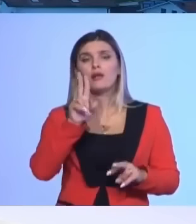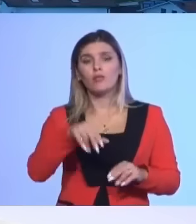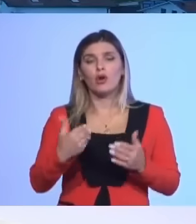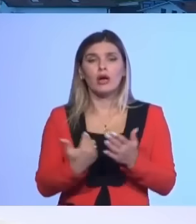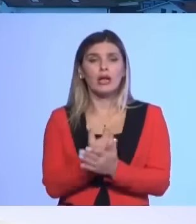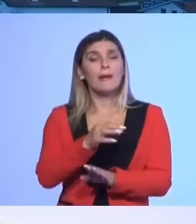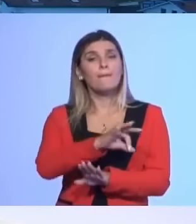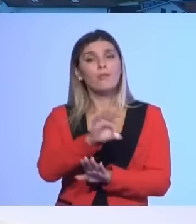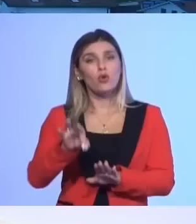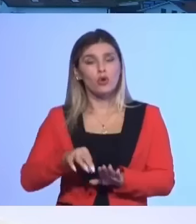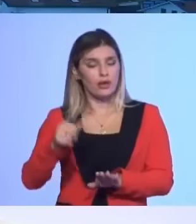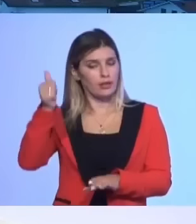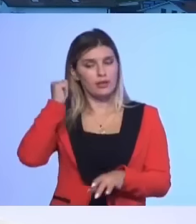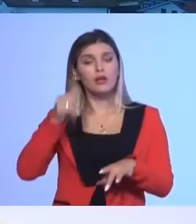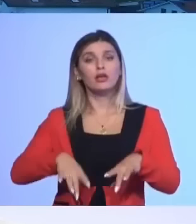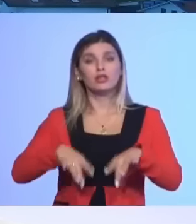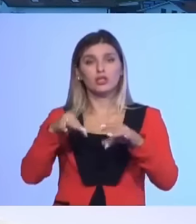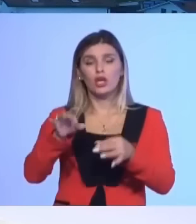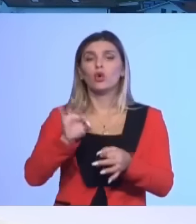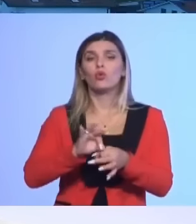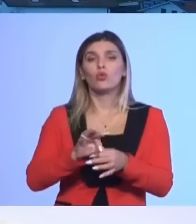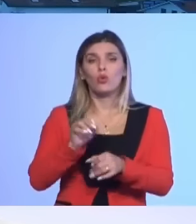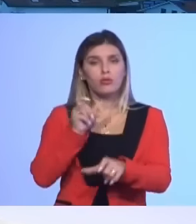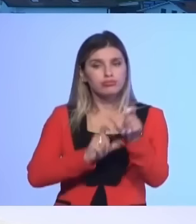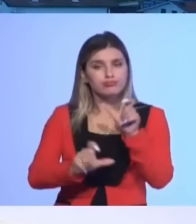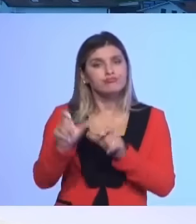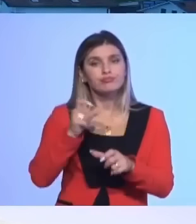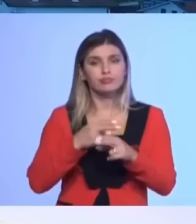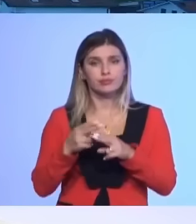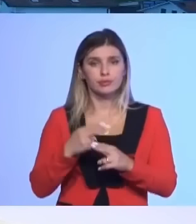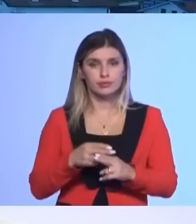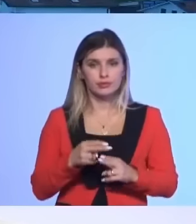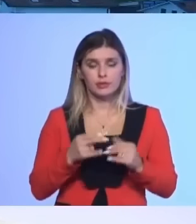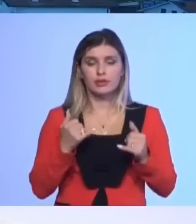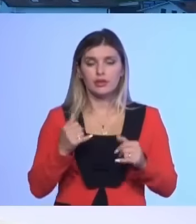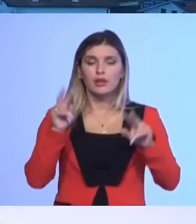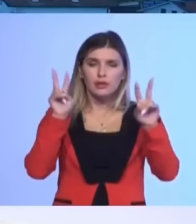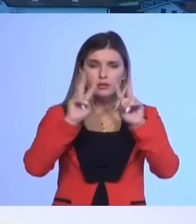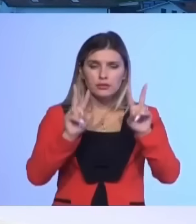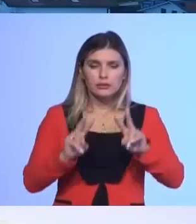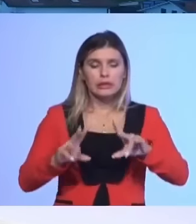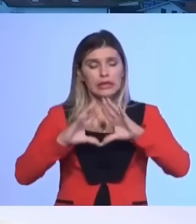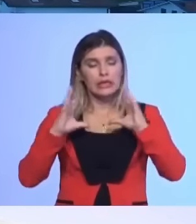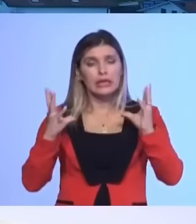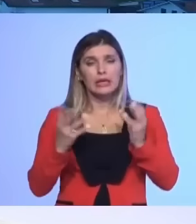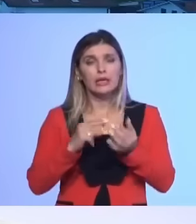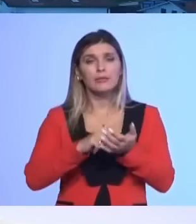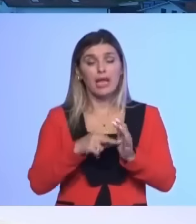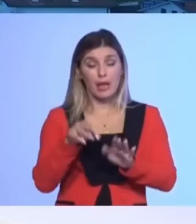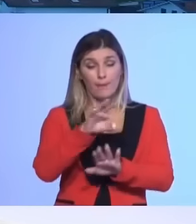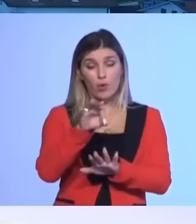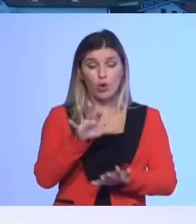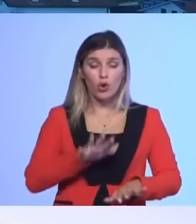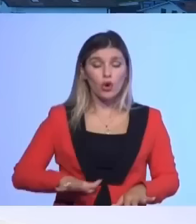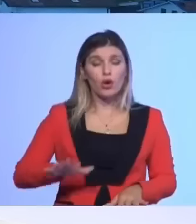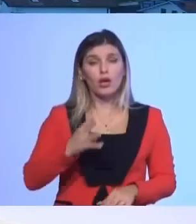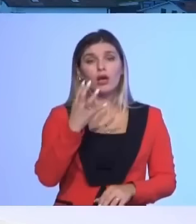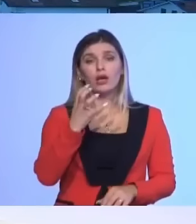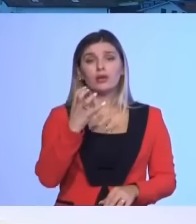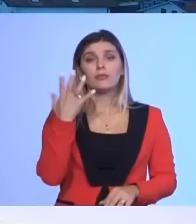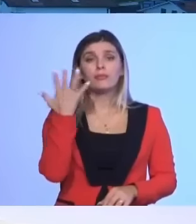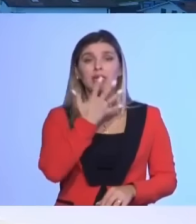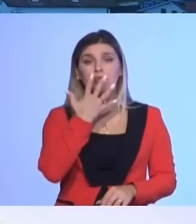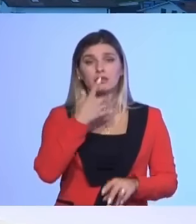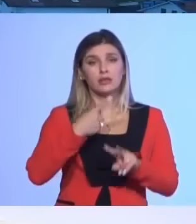projektit që u zbulua dje. Detajet janë trajtuar edhe sot, ku e tërë sipërfaqja që është përfshirë në projekt është 450